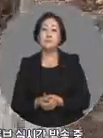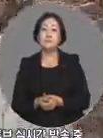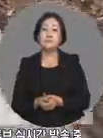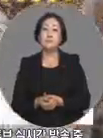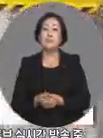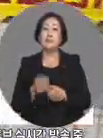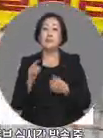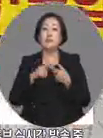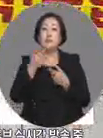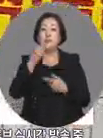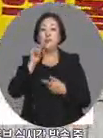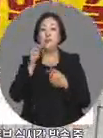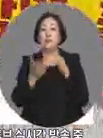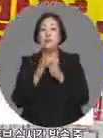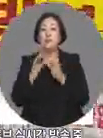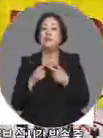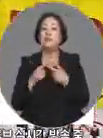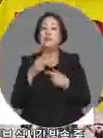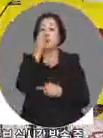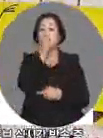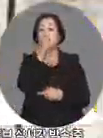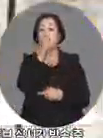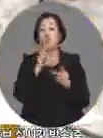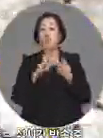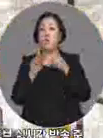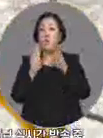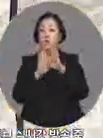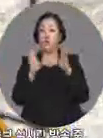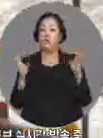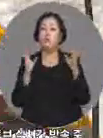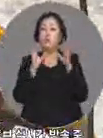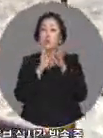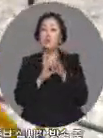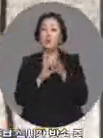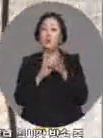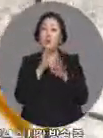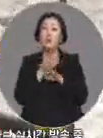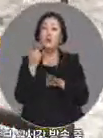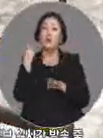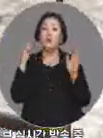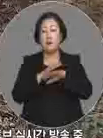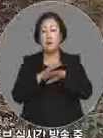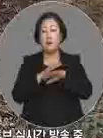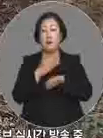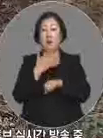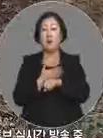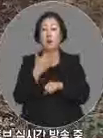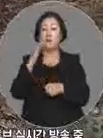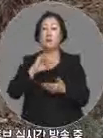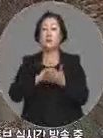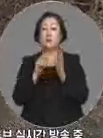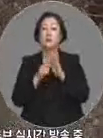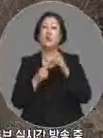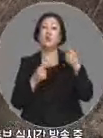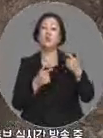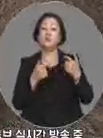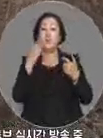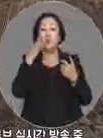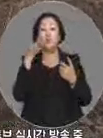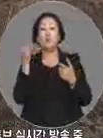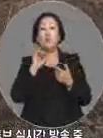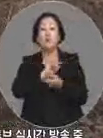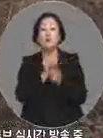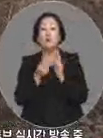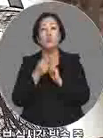반달 가슴곰 사육 농장으로 들어가는 출입문이 닫혀 있습니다. 어젯밤 9시쯤 농장 주인인 60대 부모님과